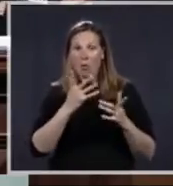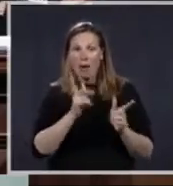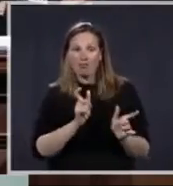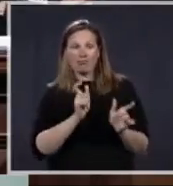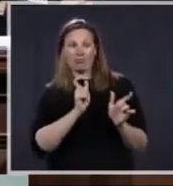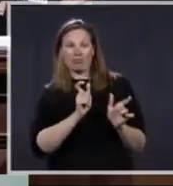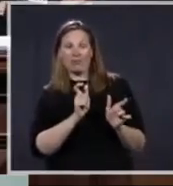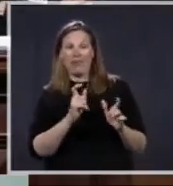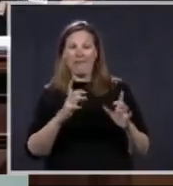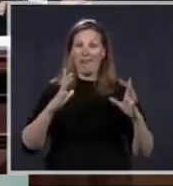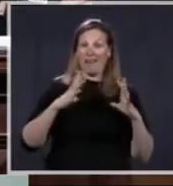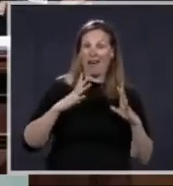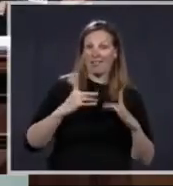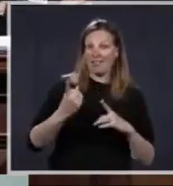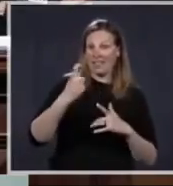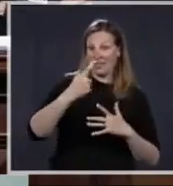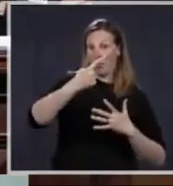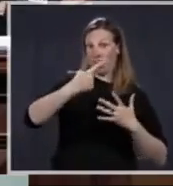Mr. Legault,